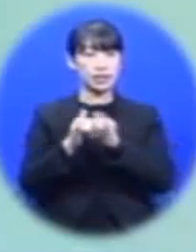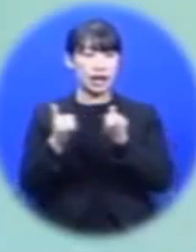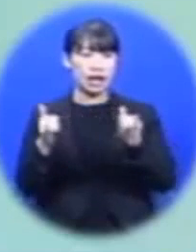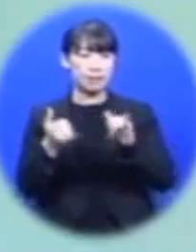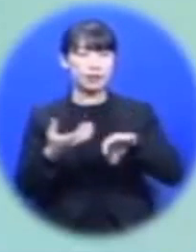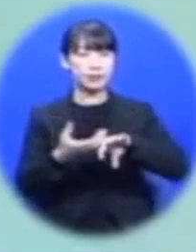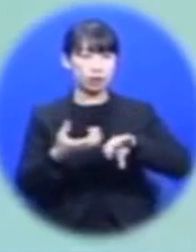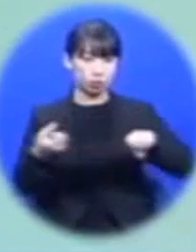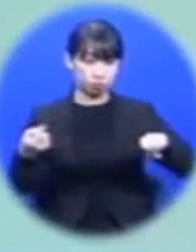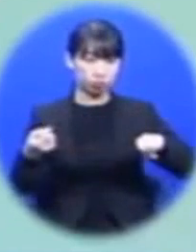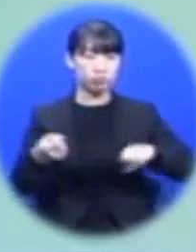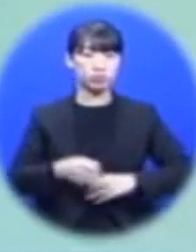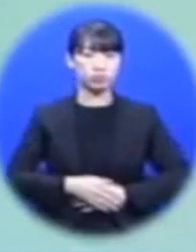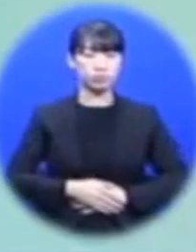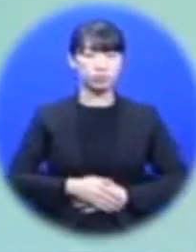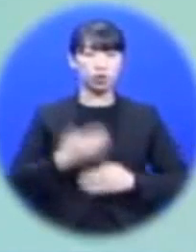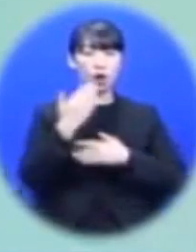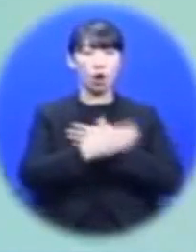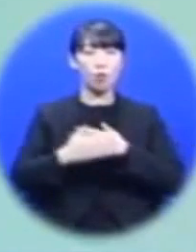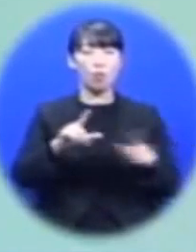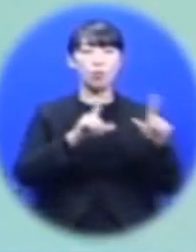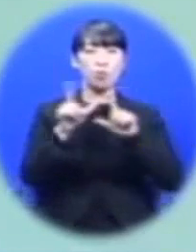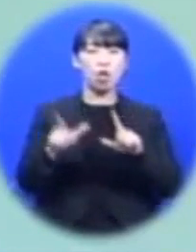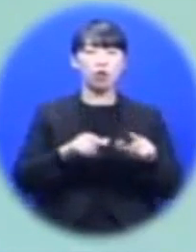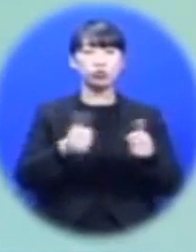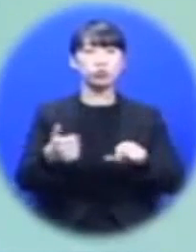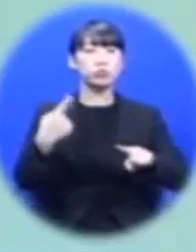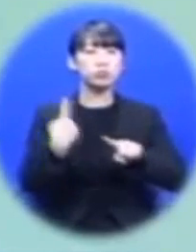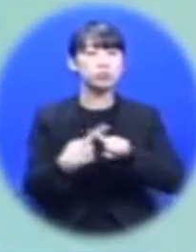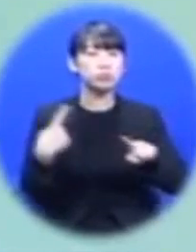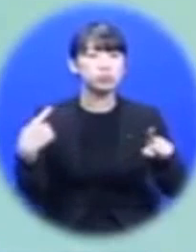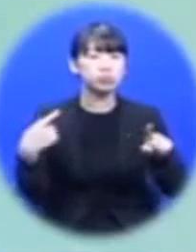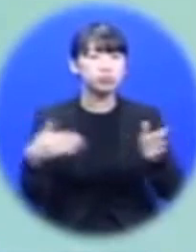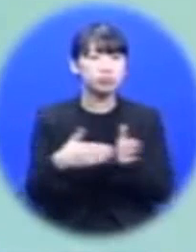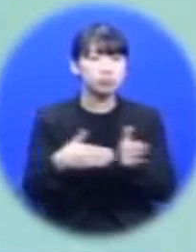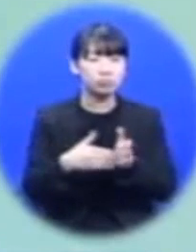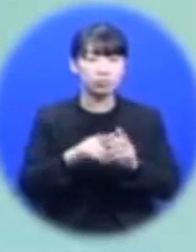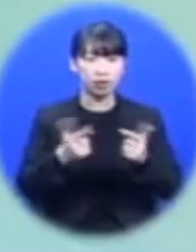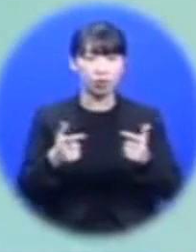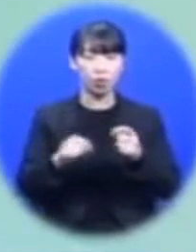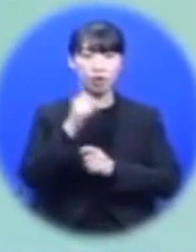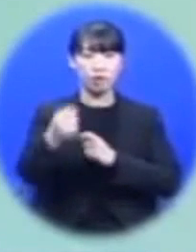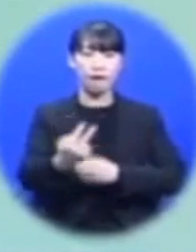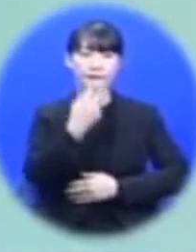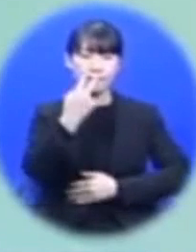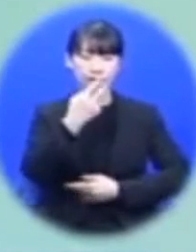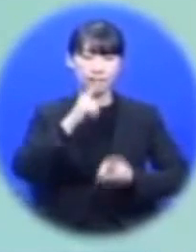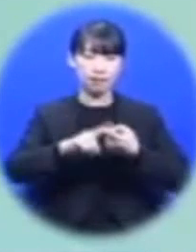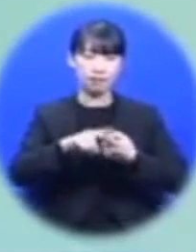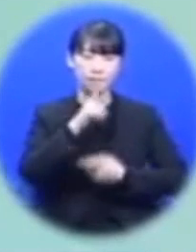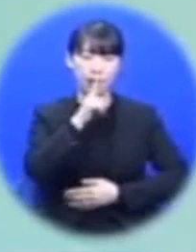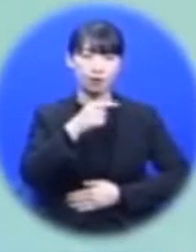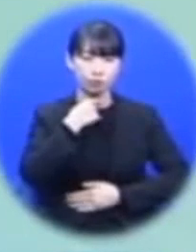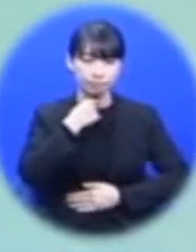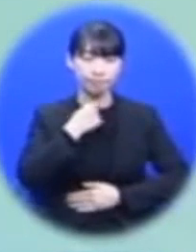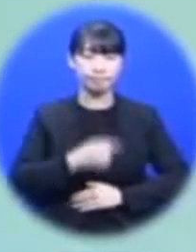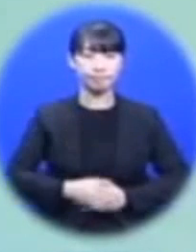육신으로 살다가 죽으면 끝나는게 아니라 영원한 생명이 있다는 것을 말씀하고 싶으신